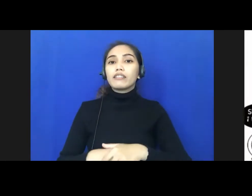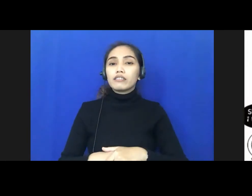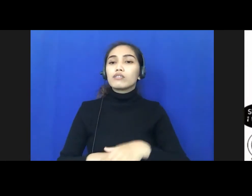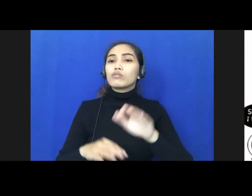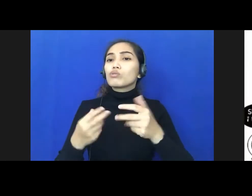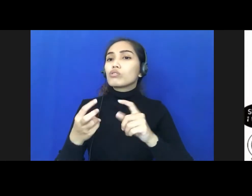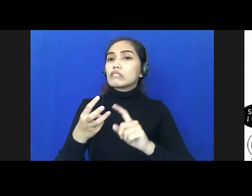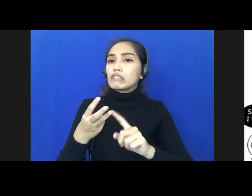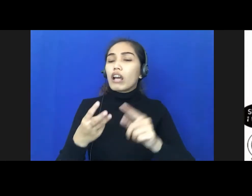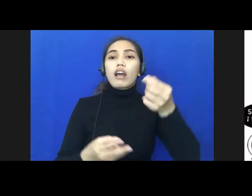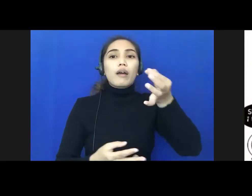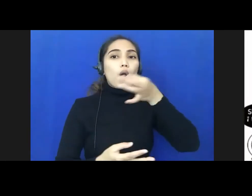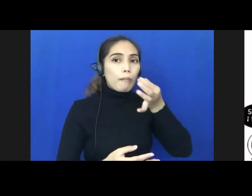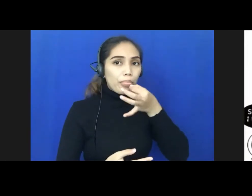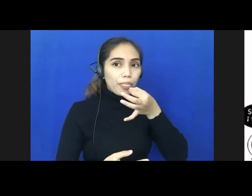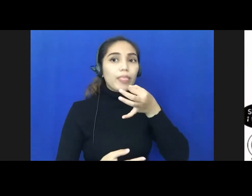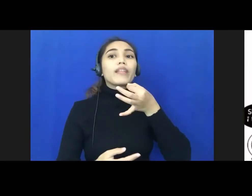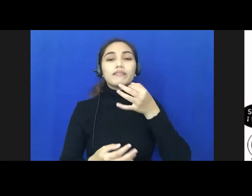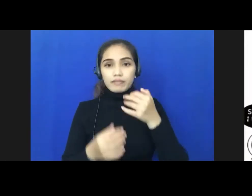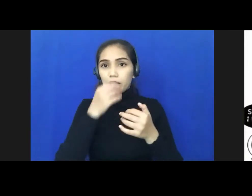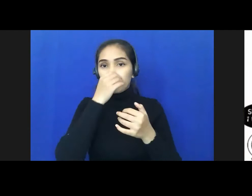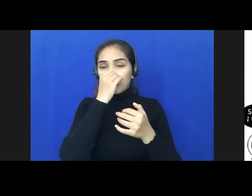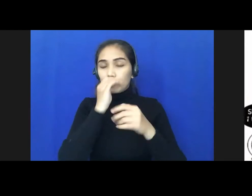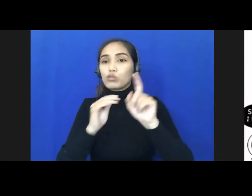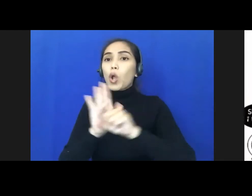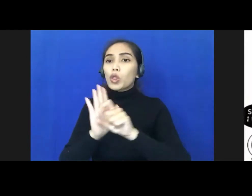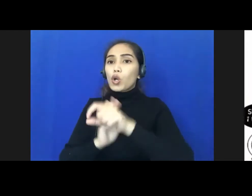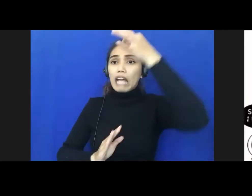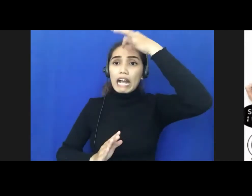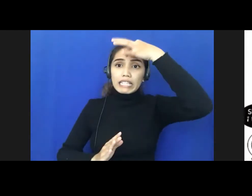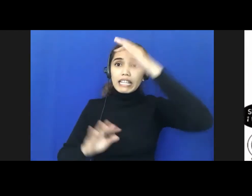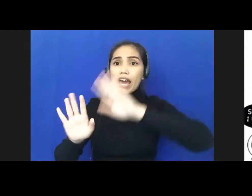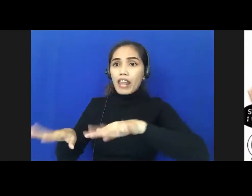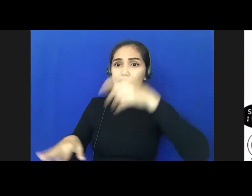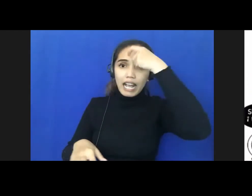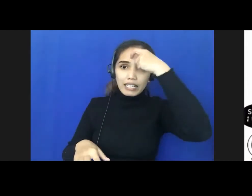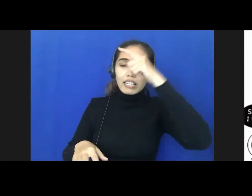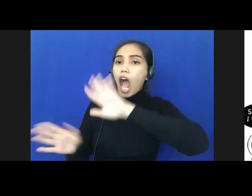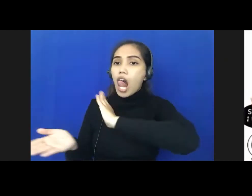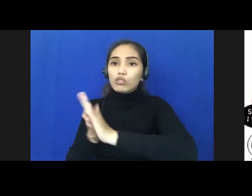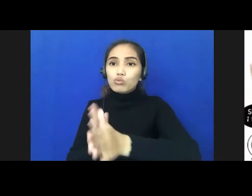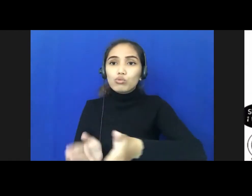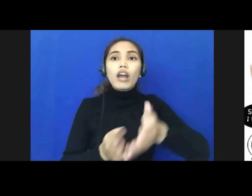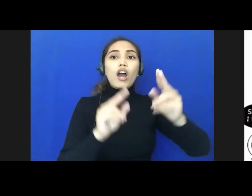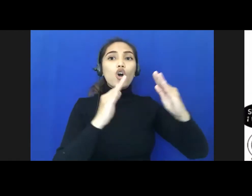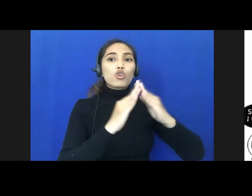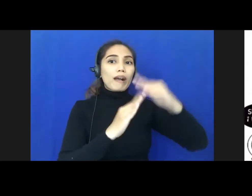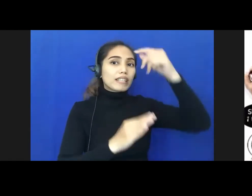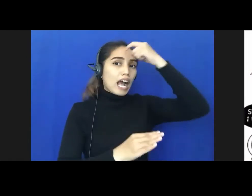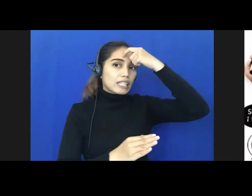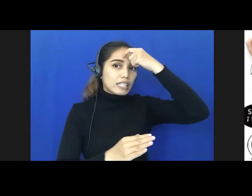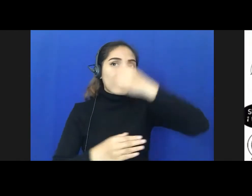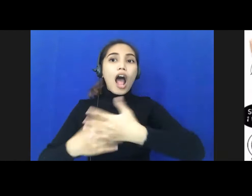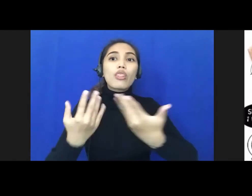sakit ke puskesmas atau rumah sakit atau dokter terdekat. Berikan asupan bergizi saat anak sakit. Waspada